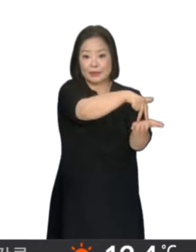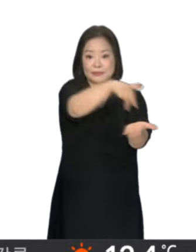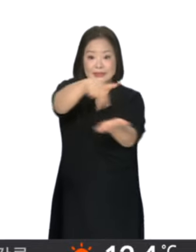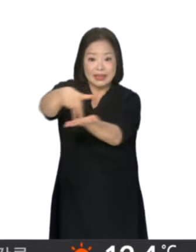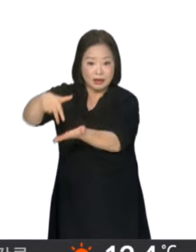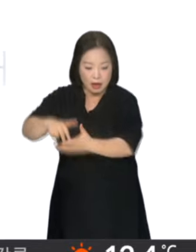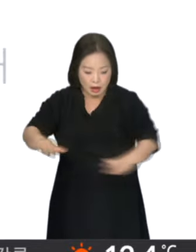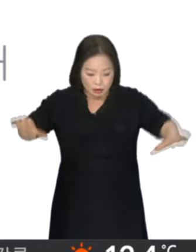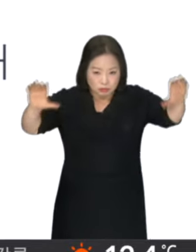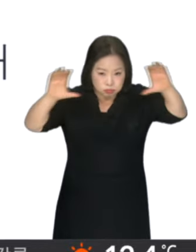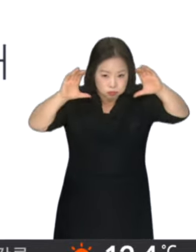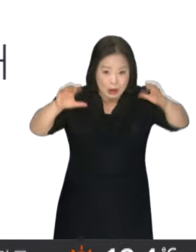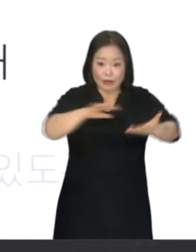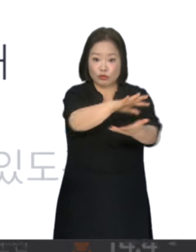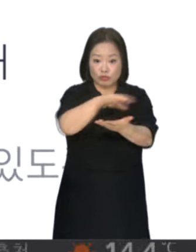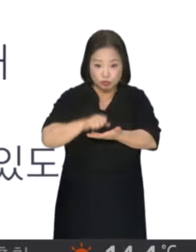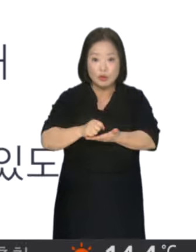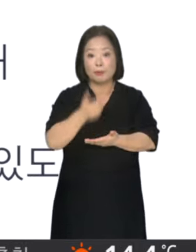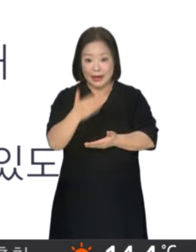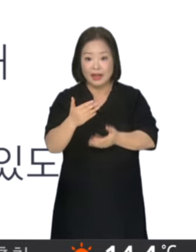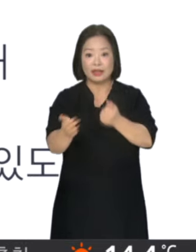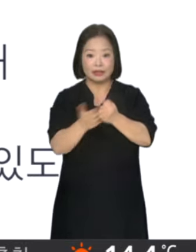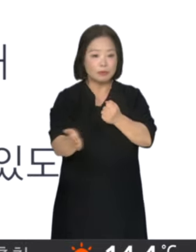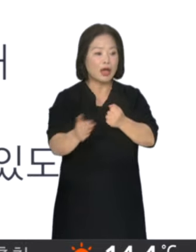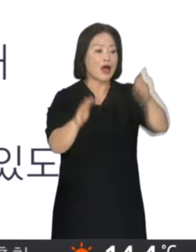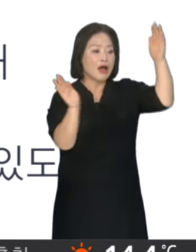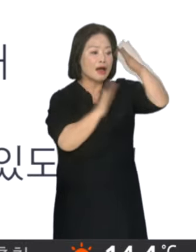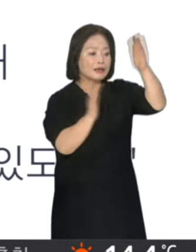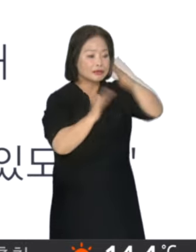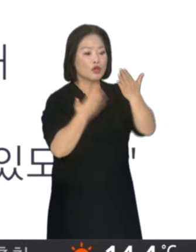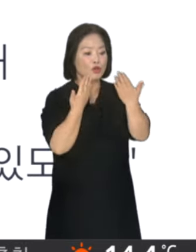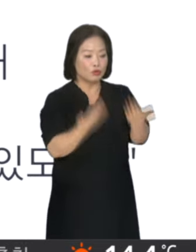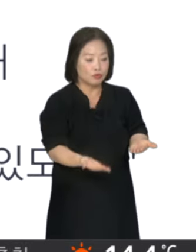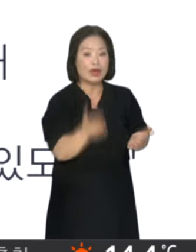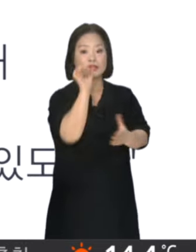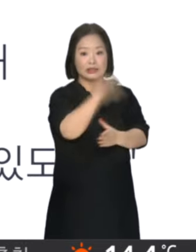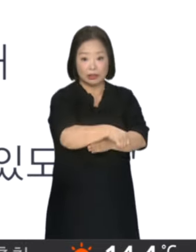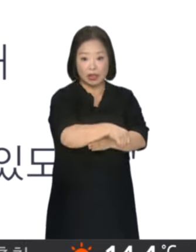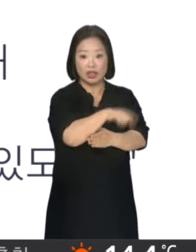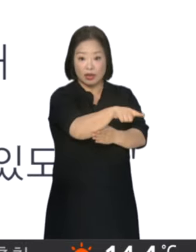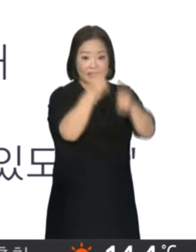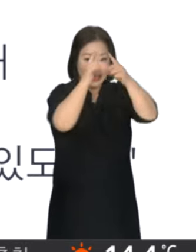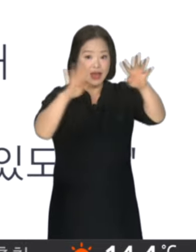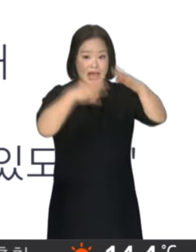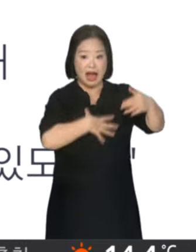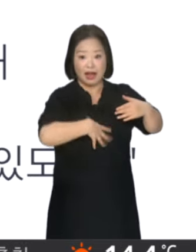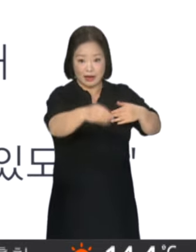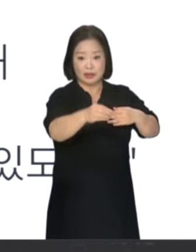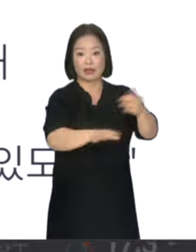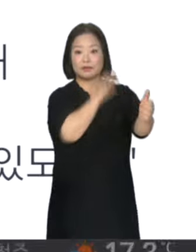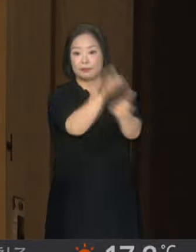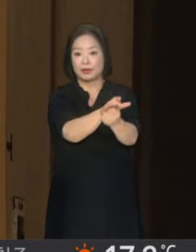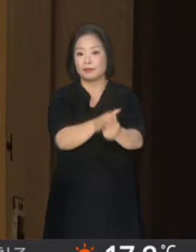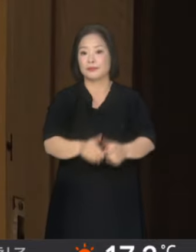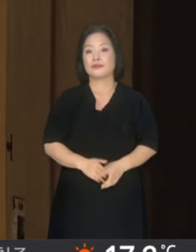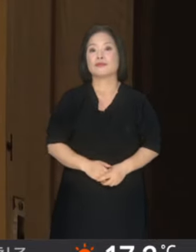대승적인 차원에서 수용하기로 했다며 휴학계를 대학의 자율 판단에 맡겨 승인할 수 있도록 한다고